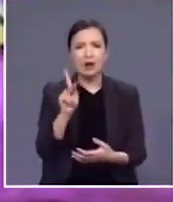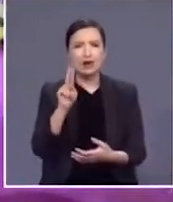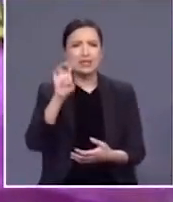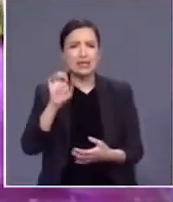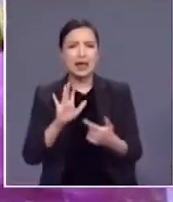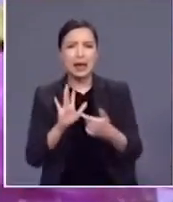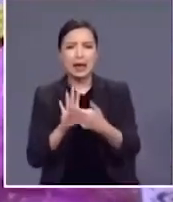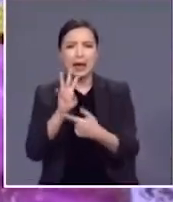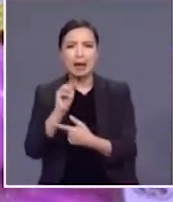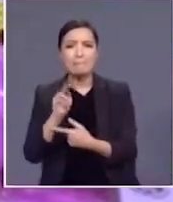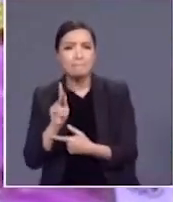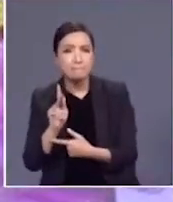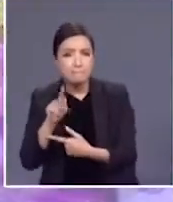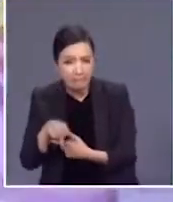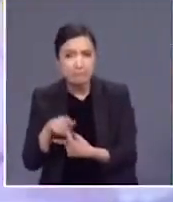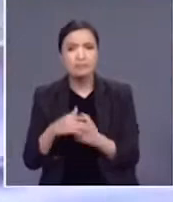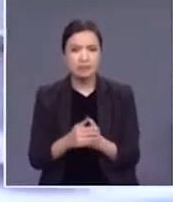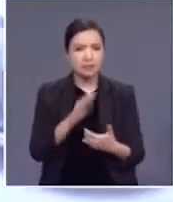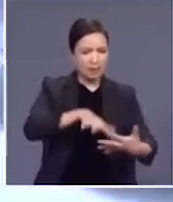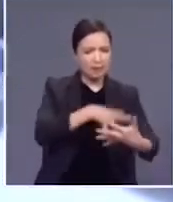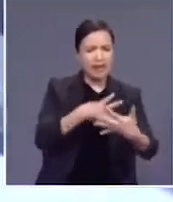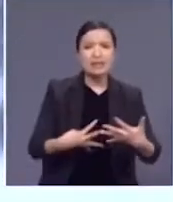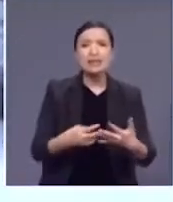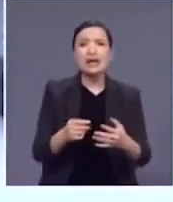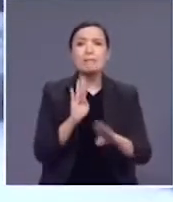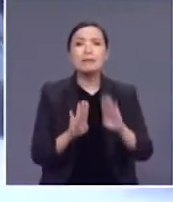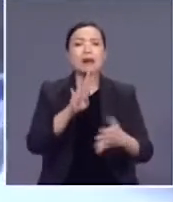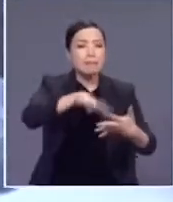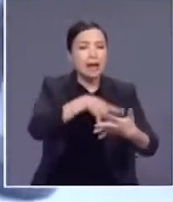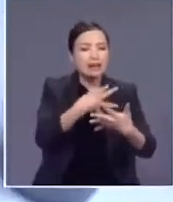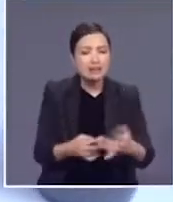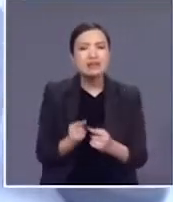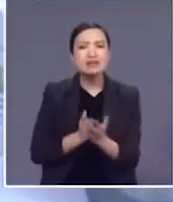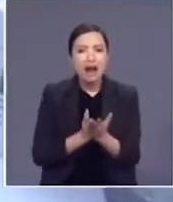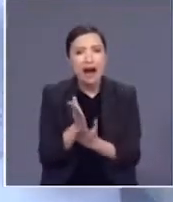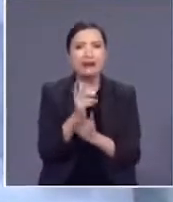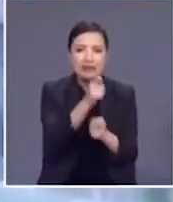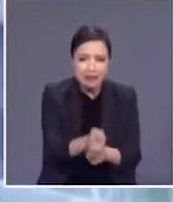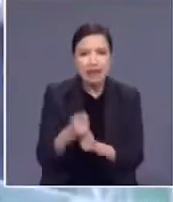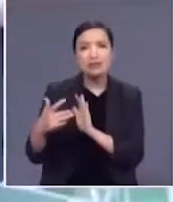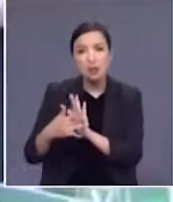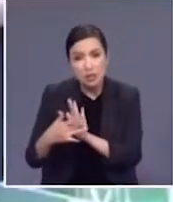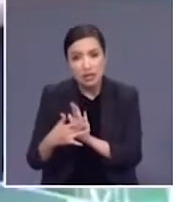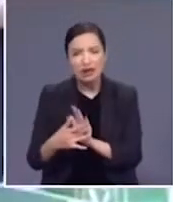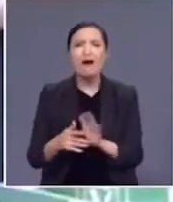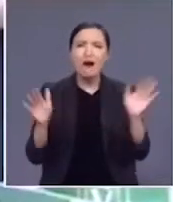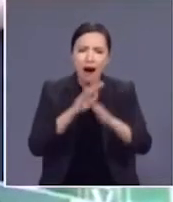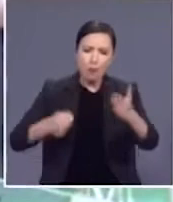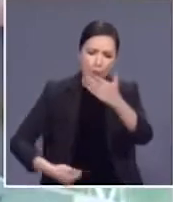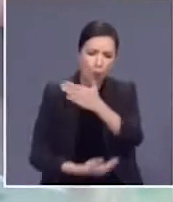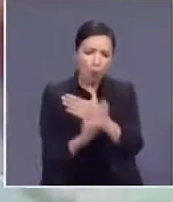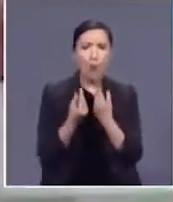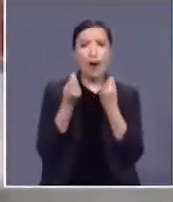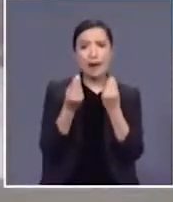รมเป็นแผนที่ทางเทคโนโลยีและนวัตกรรมนะครับพูดง่ายก็จะเป็นการสร้างโอกาสให้มีการนำผล